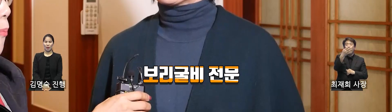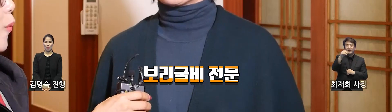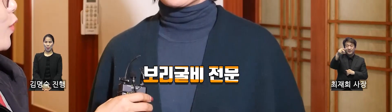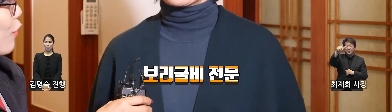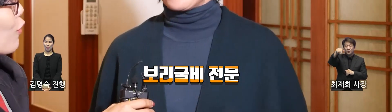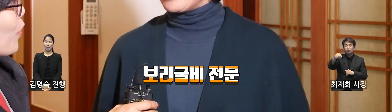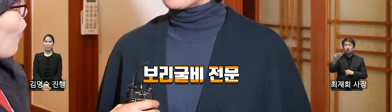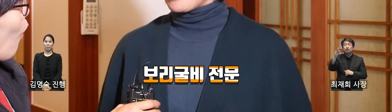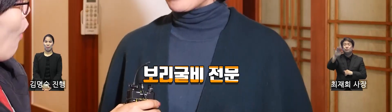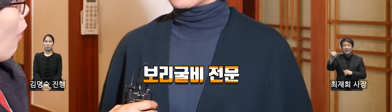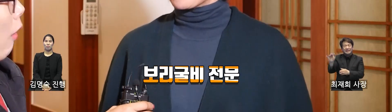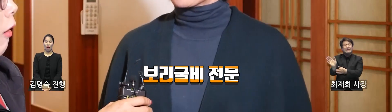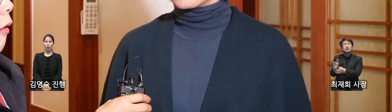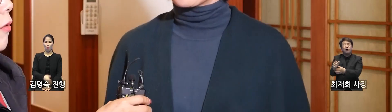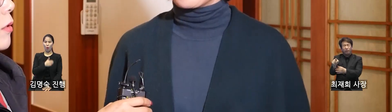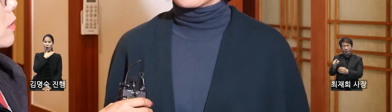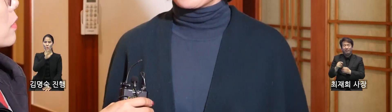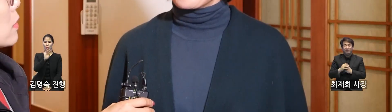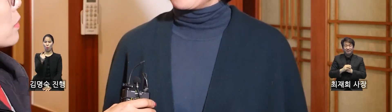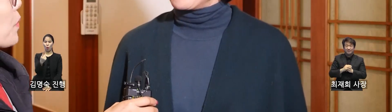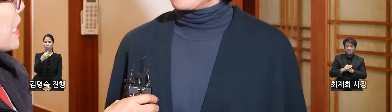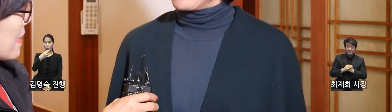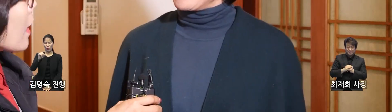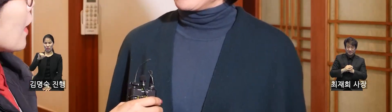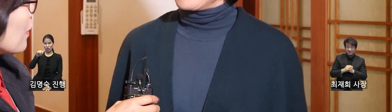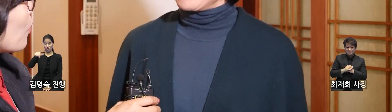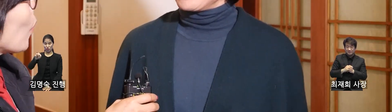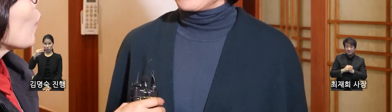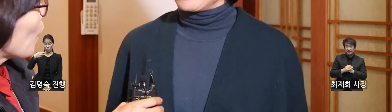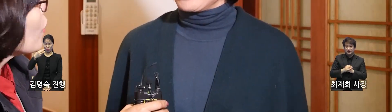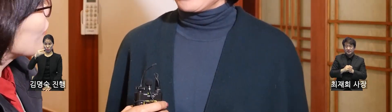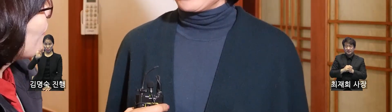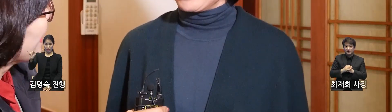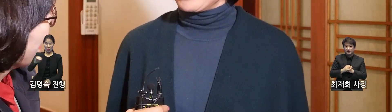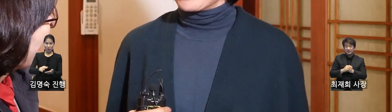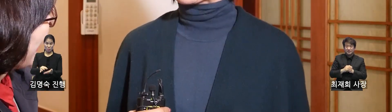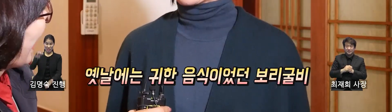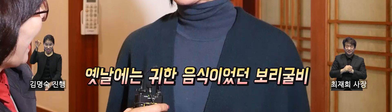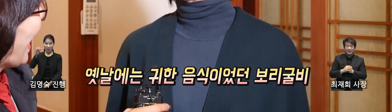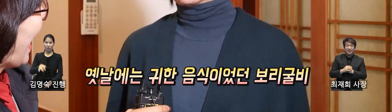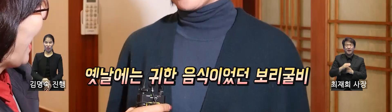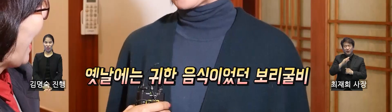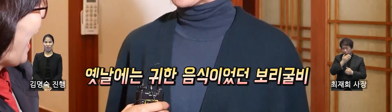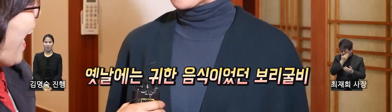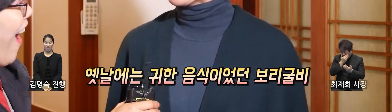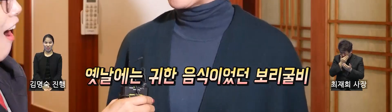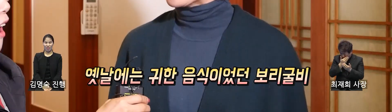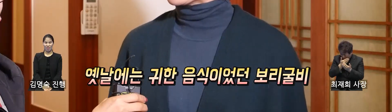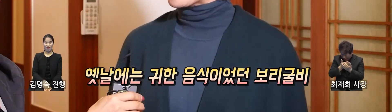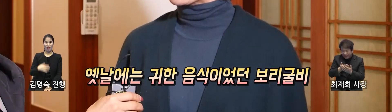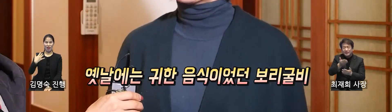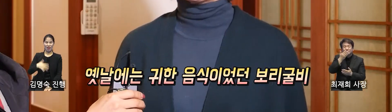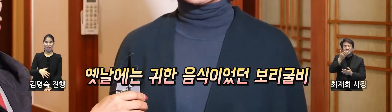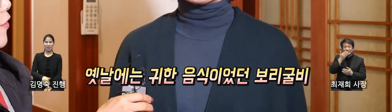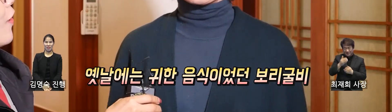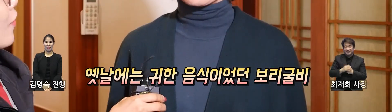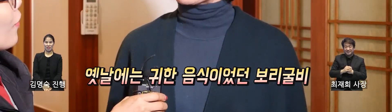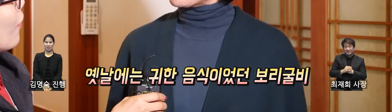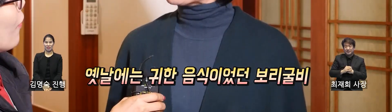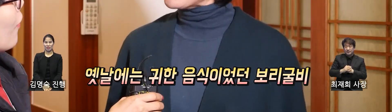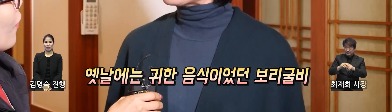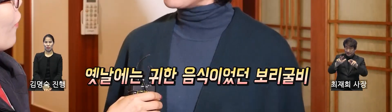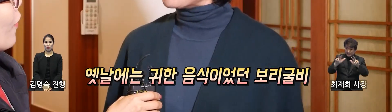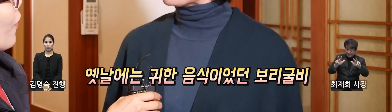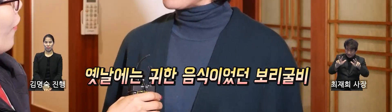아부리 굴 매우 그 비싸다는 범퍼 리 그룹이 귀한 음식이 줘 아아 아 유 뭐를